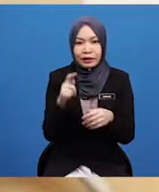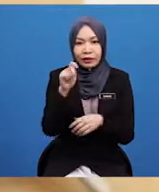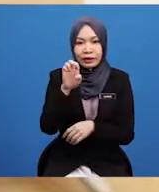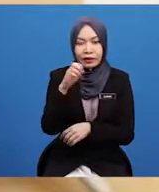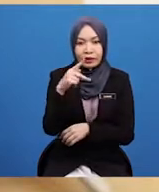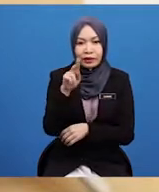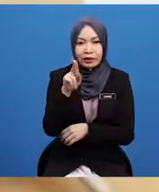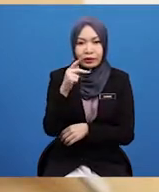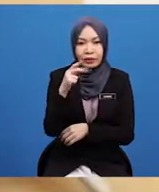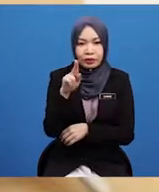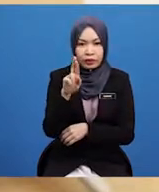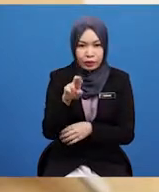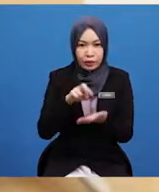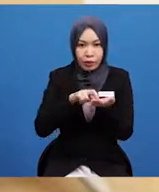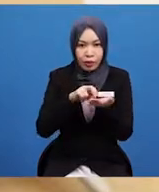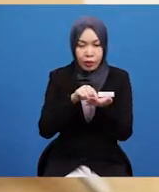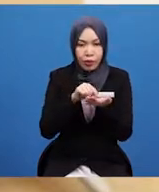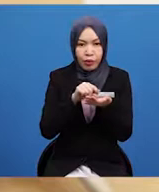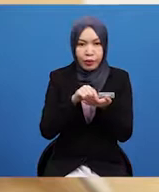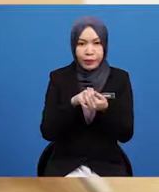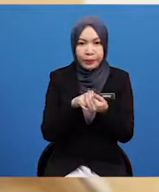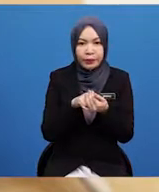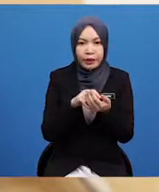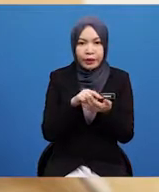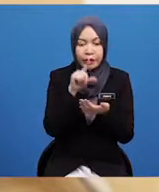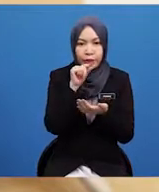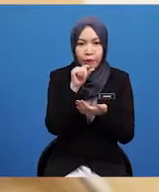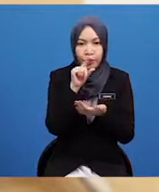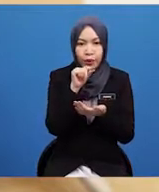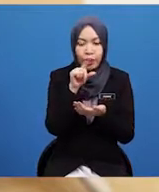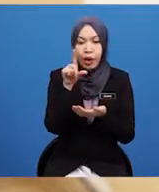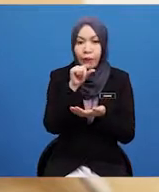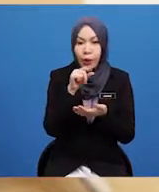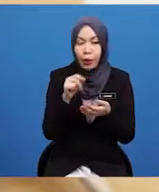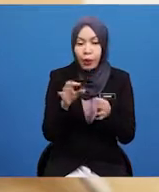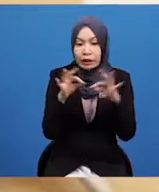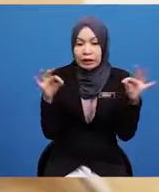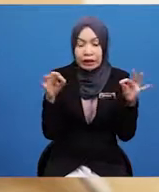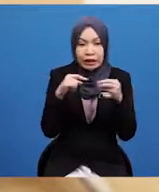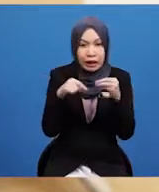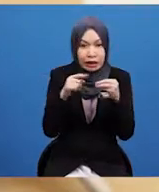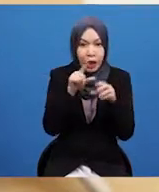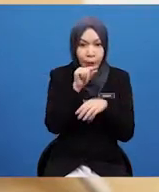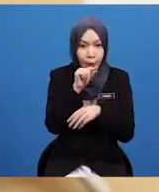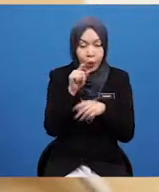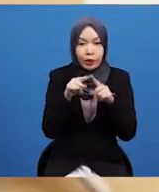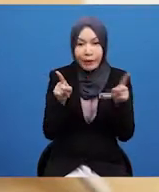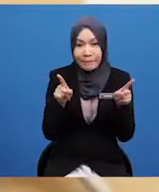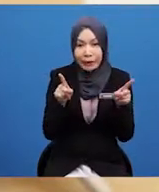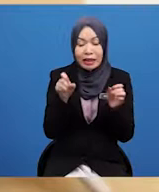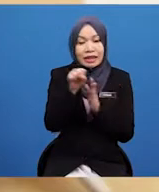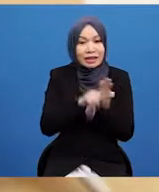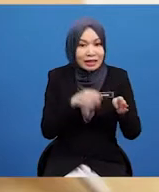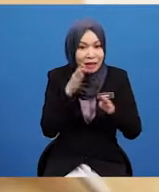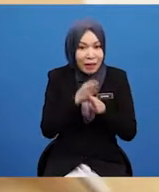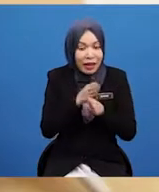nombor 1909, iaitu tarikh penting negeri Melayu dikuasai oleh British.